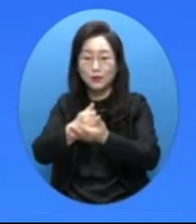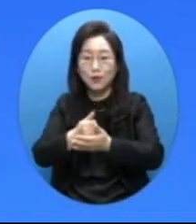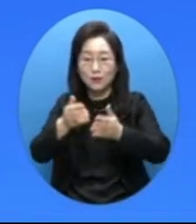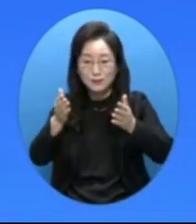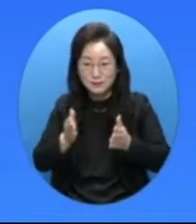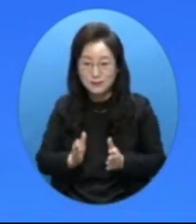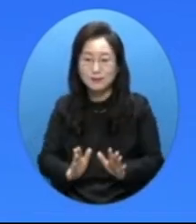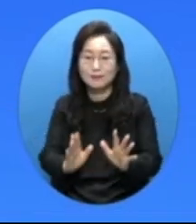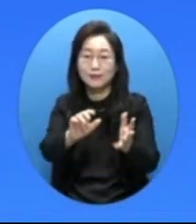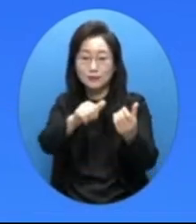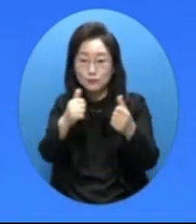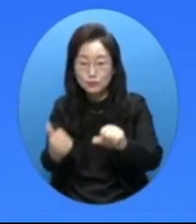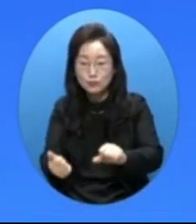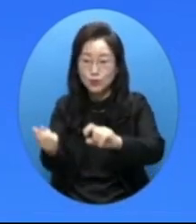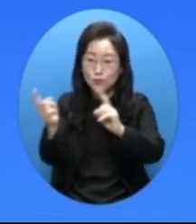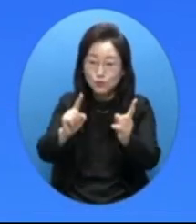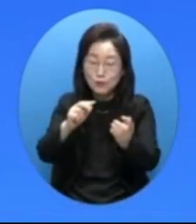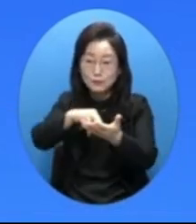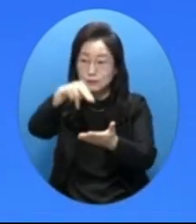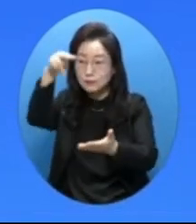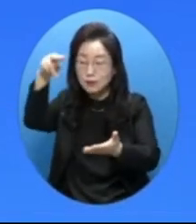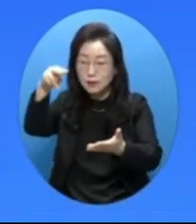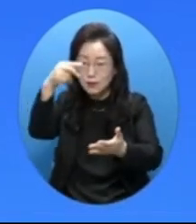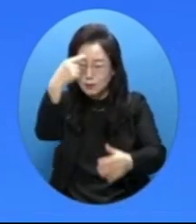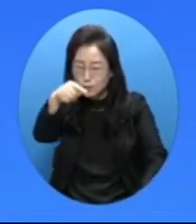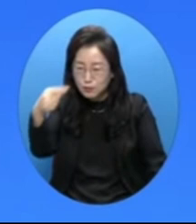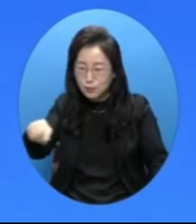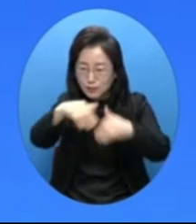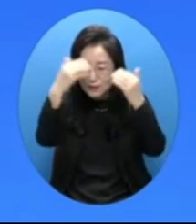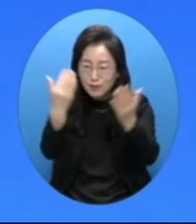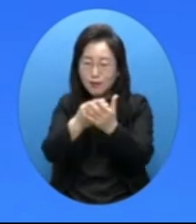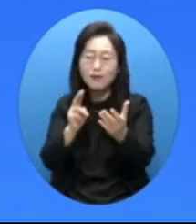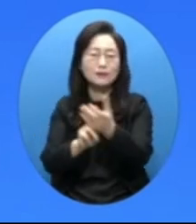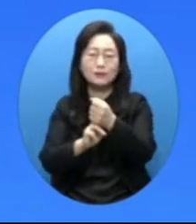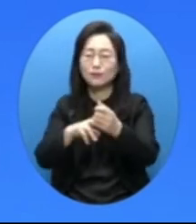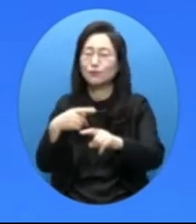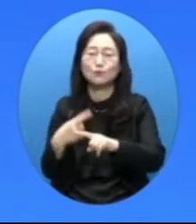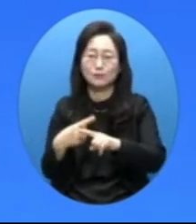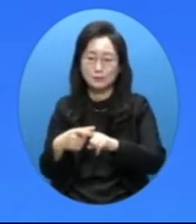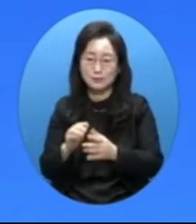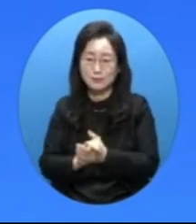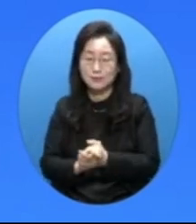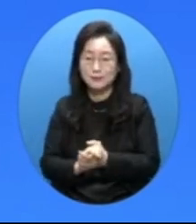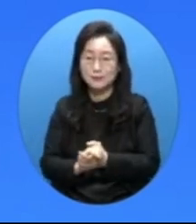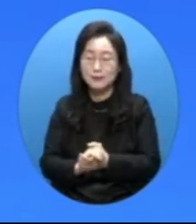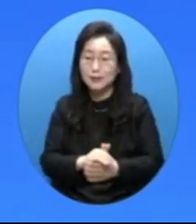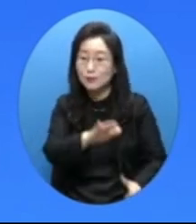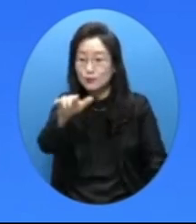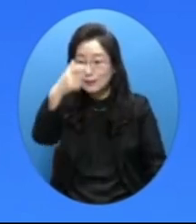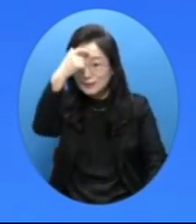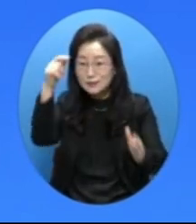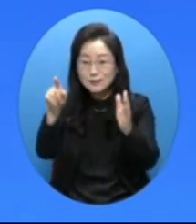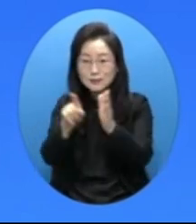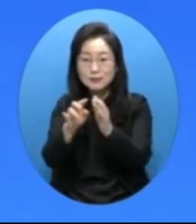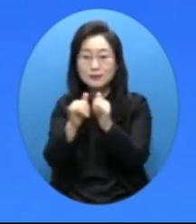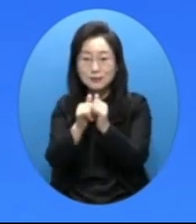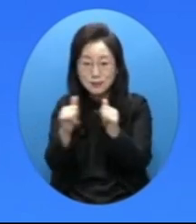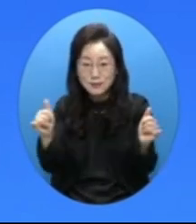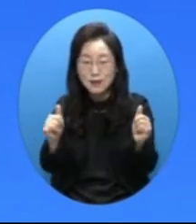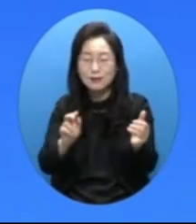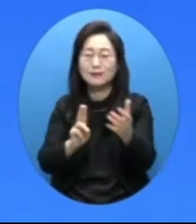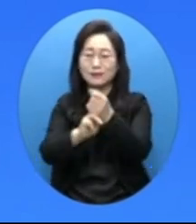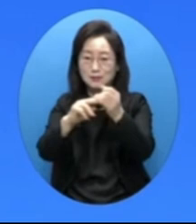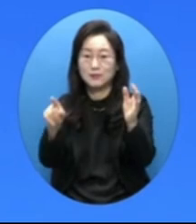탄생과 죽으심과 부활 승천이 모든 것이 기적입니다 우리 기독교 신앙인들은